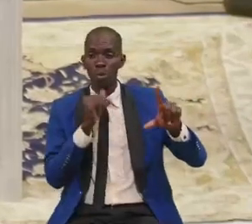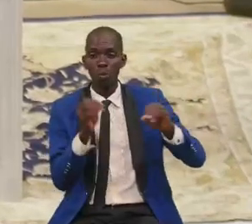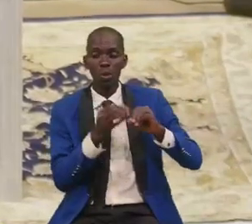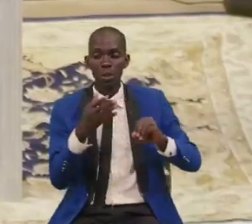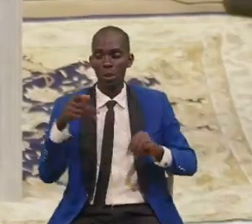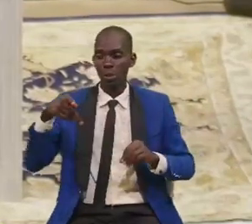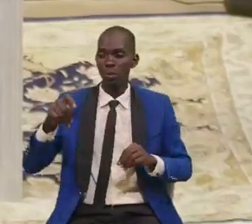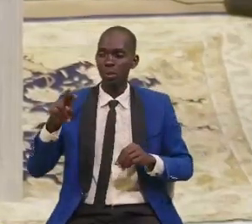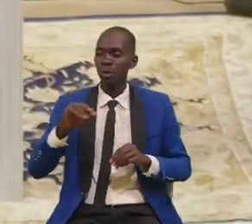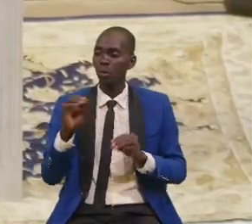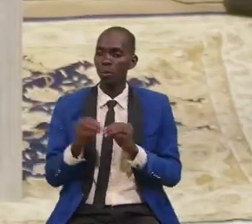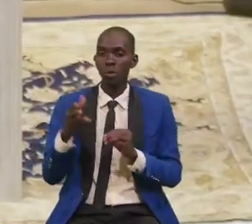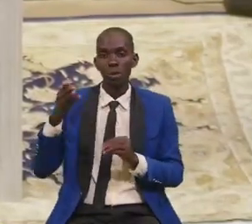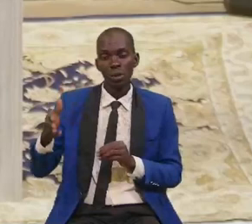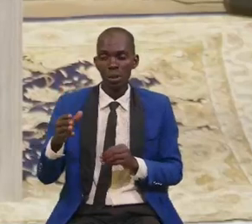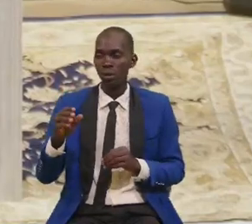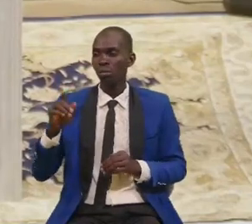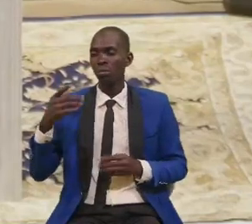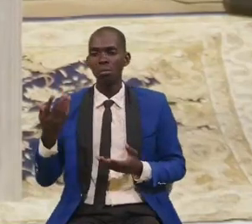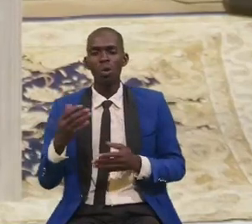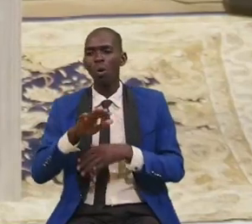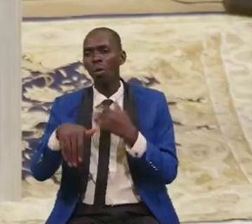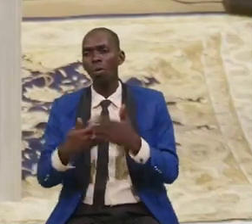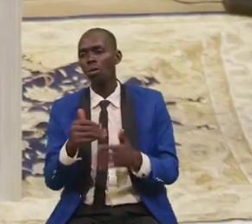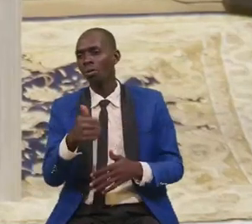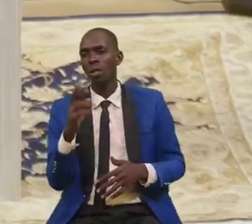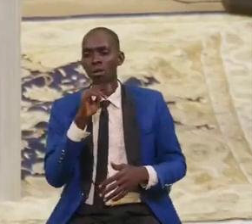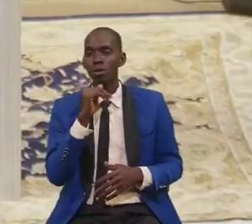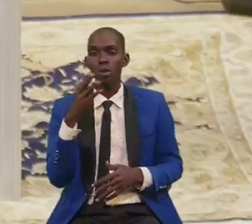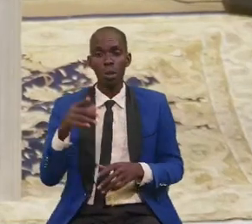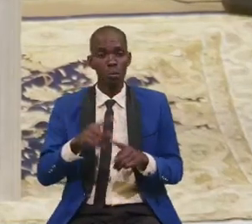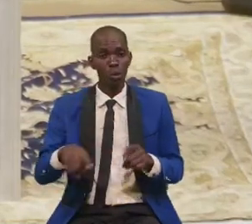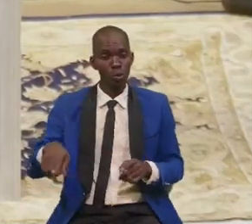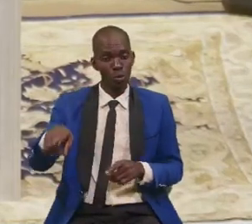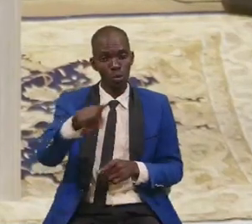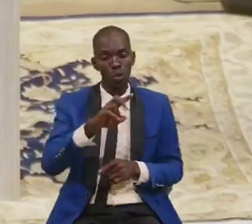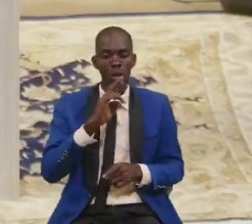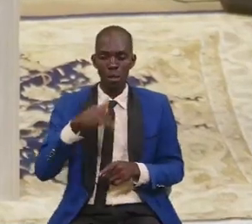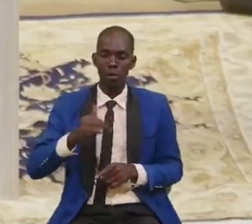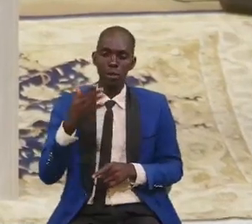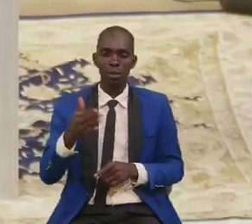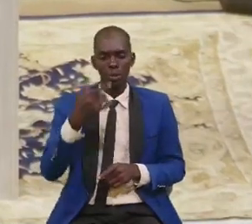marche. Pierre n'est plus là, mais les paralytiques sont encore là, les malades sont encore là.